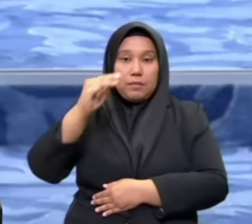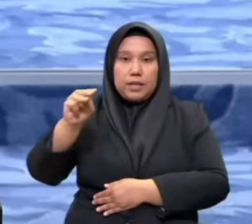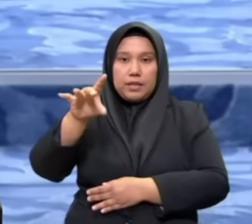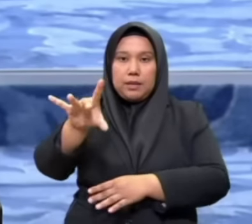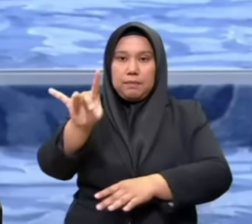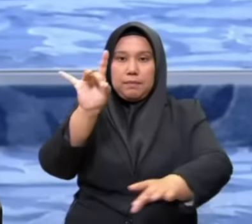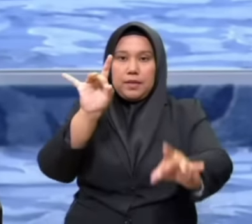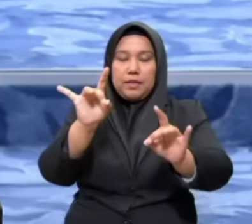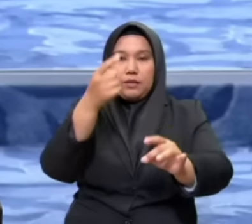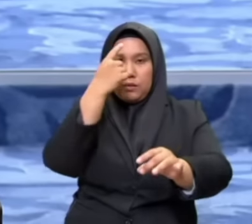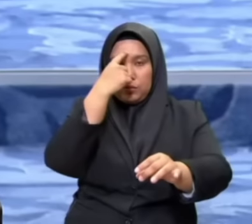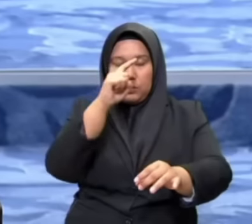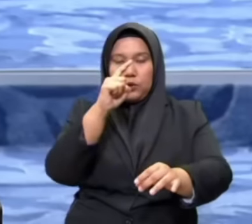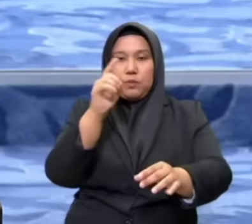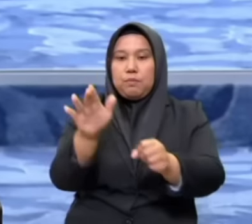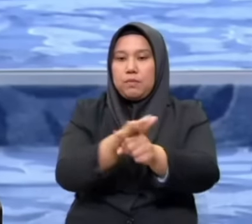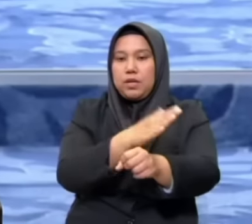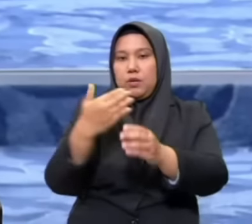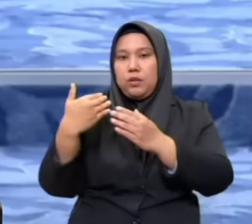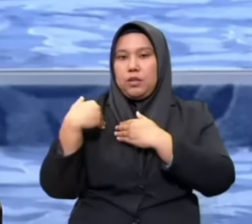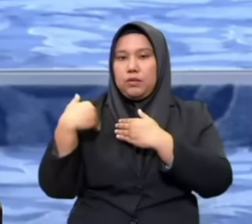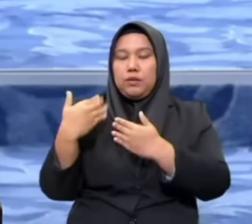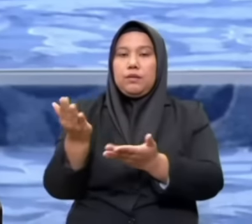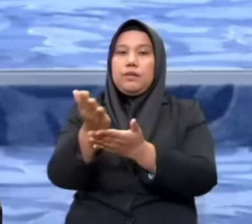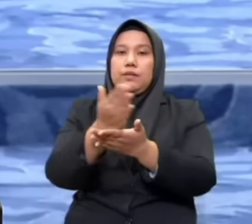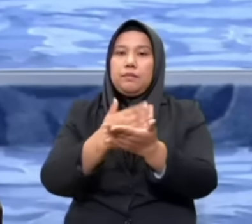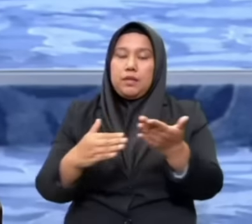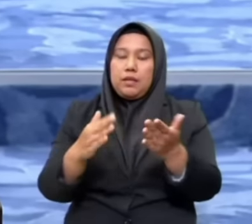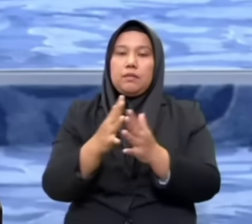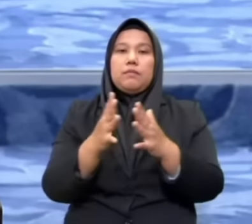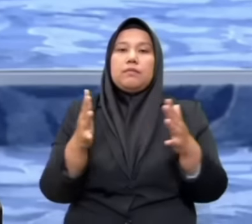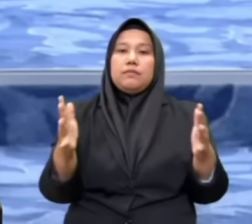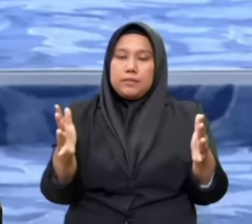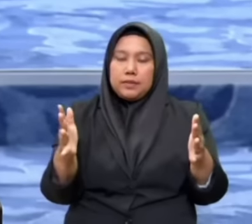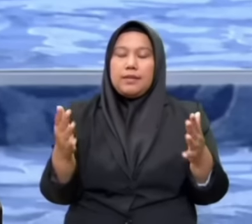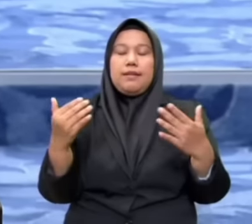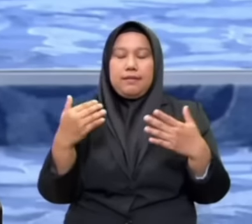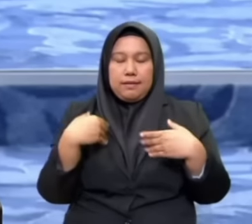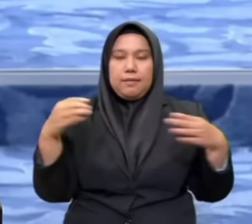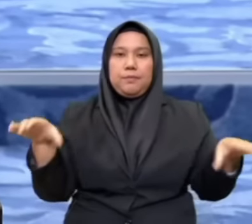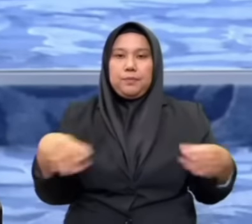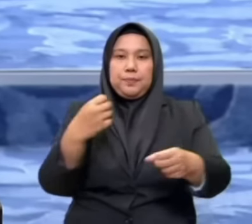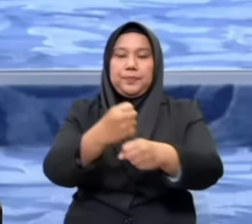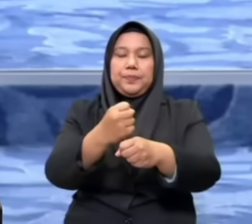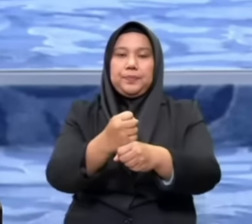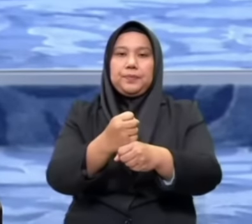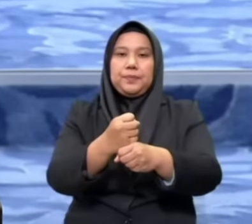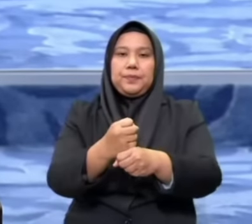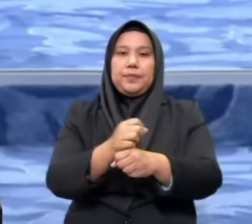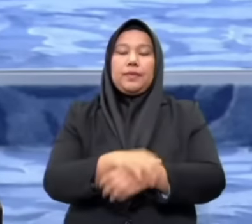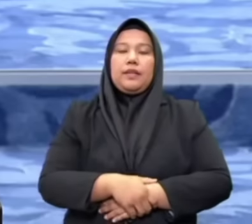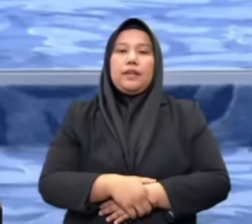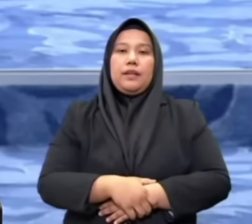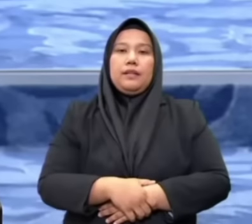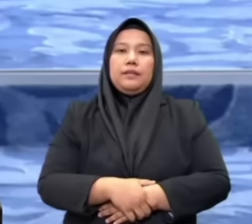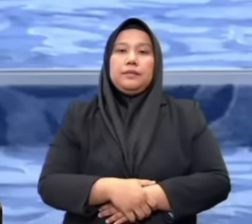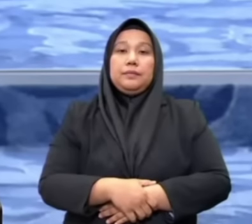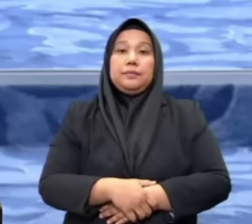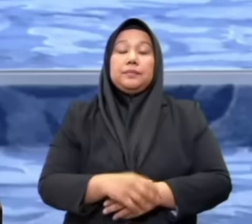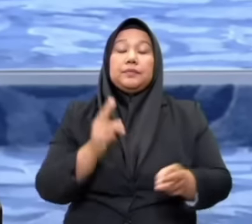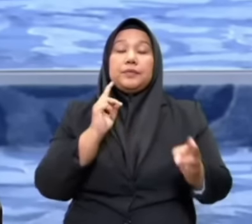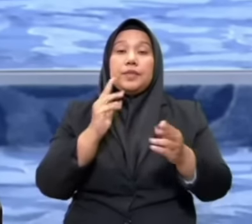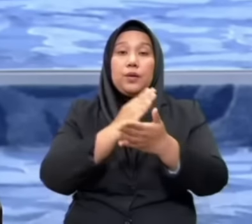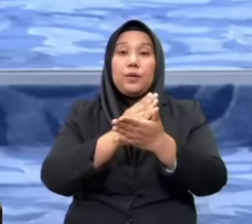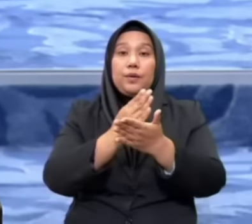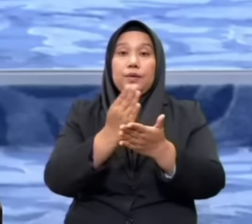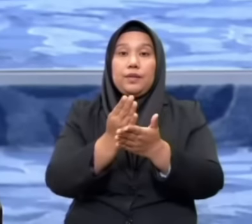dipilih untuk memenuhi satu tanggungjawab. Sebahagian besar mereka menjalankan, saya tidak boleh nafikan, ya. Sebab itu umpamanya dalam ucapan melawan